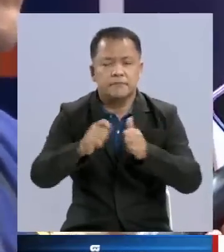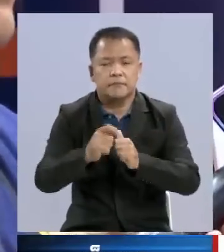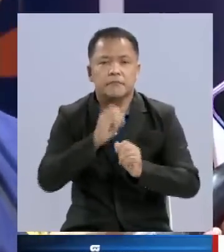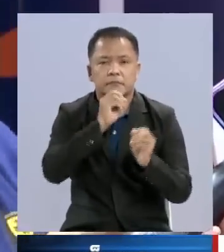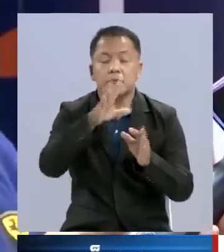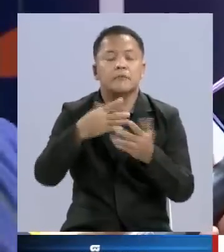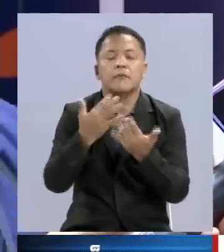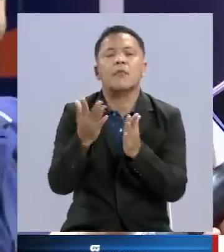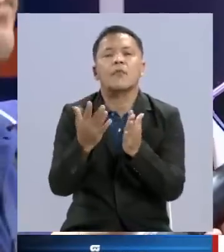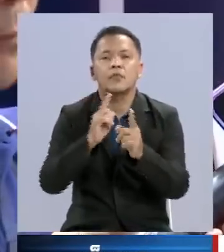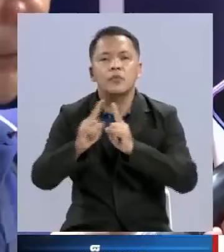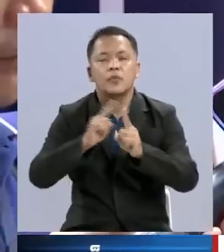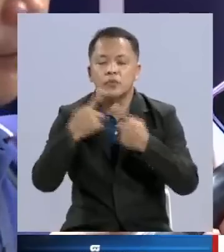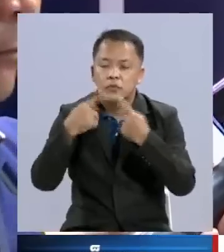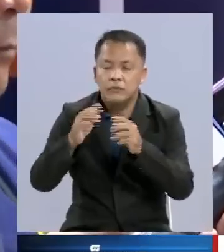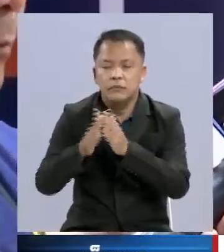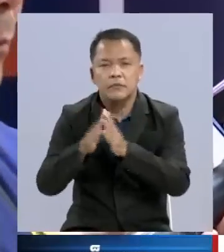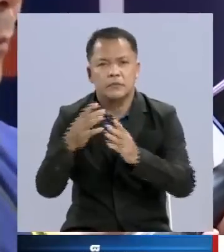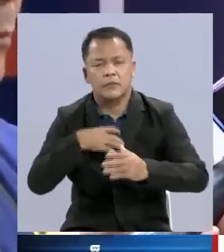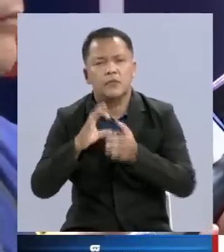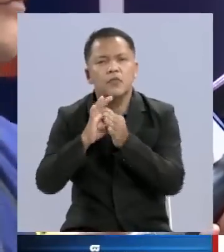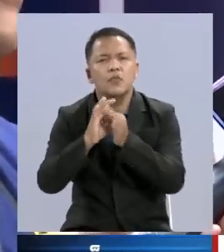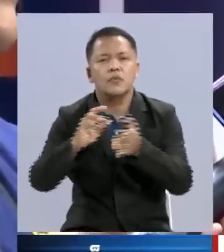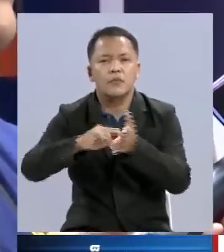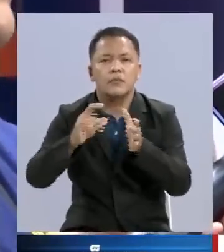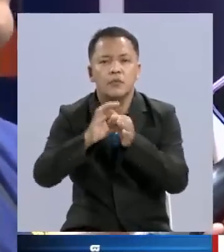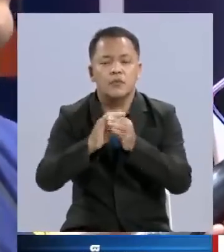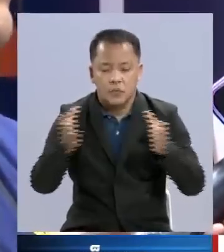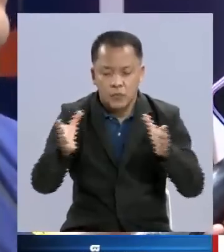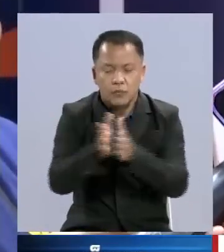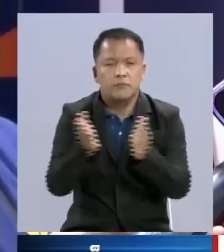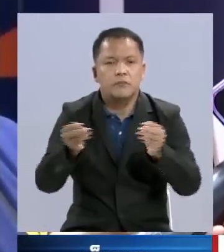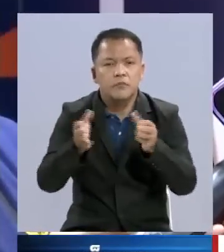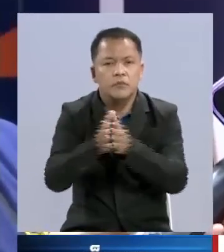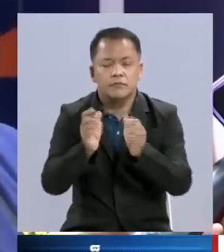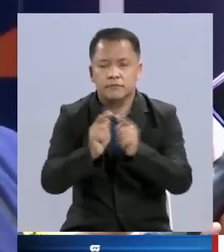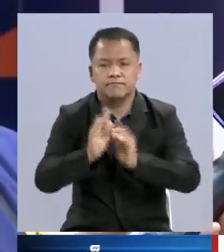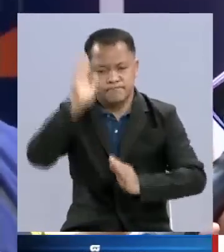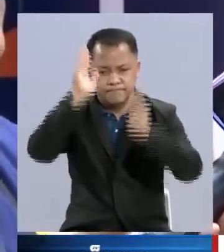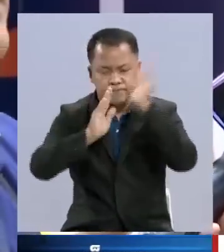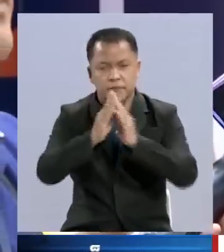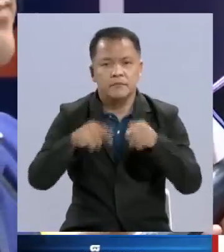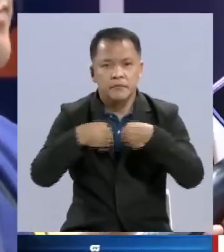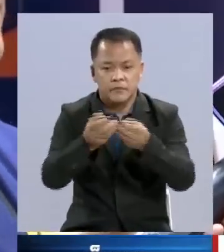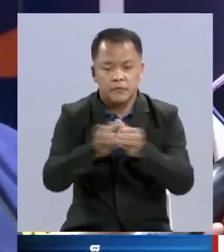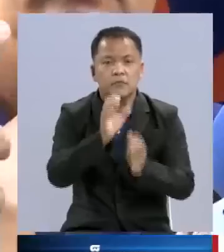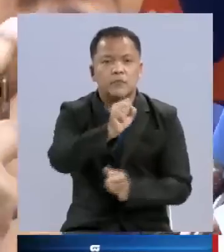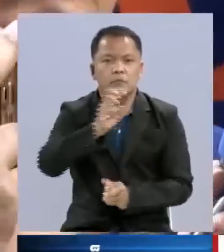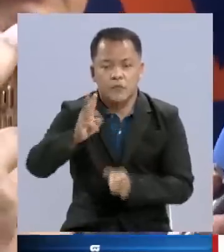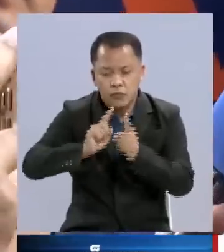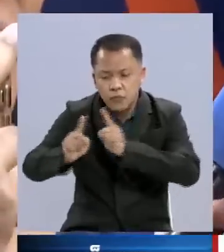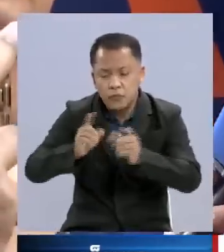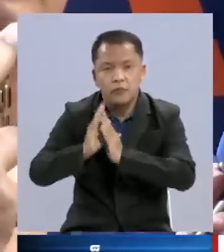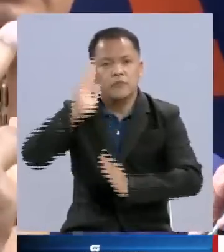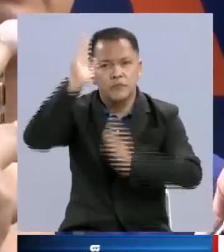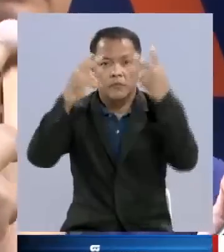ยไปตอบเรื่องอื่นนะครับไปตอบไปเรื่องว่าสิ่งที่ต้องกังวลมากกว่าก็คือเรื่องของการรวมเสียงให้ได้โดยเฉพาะอย่างยิ่งการทำความเข้าใจกับเหล่าบรรดาสว.เพ